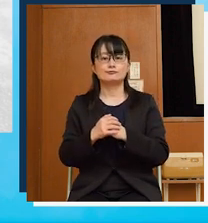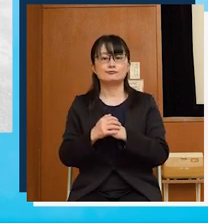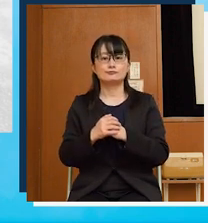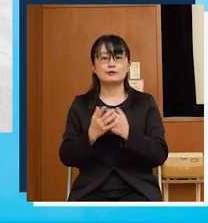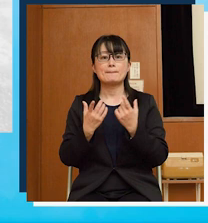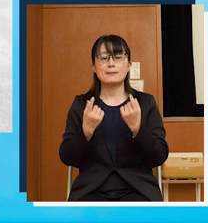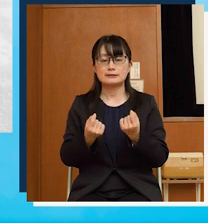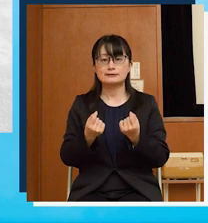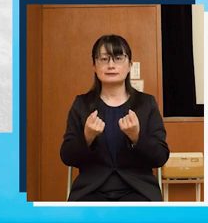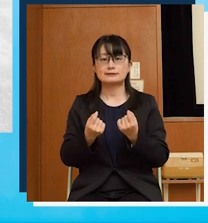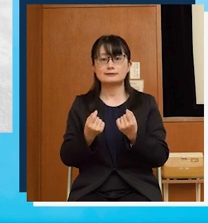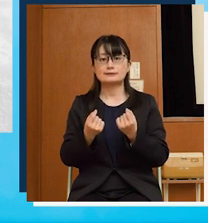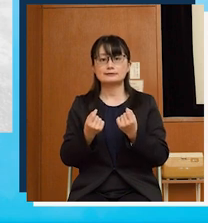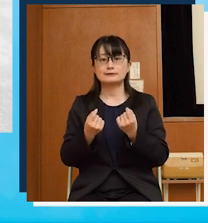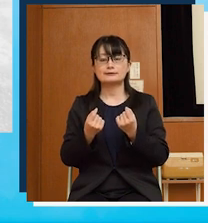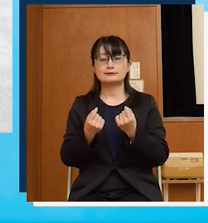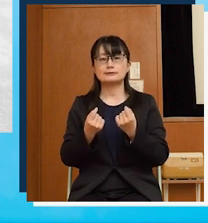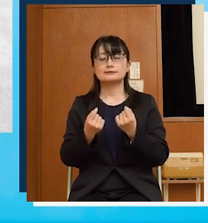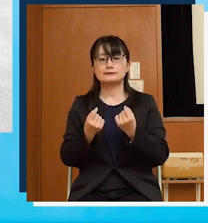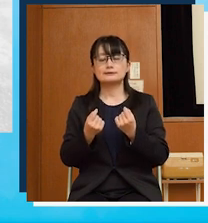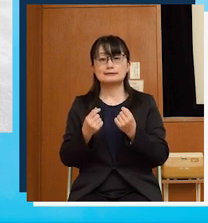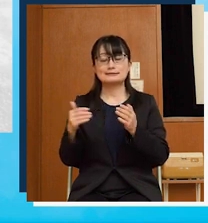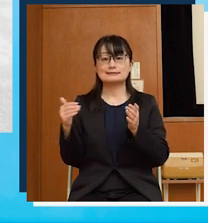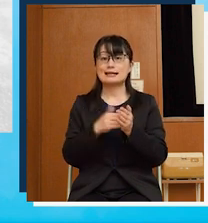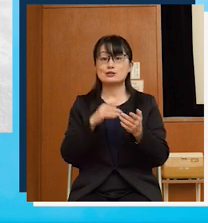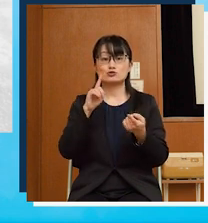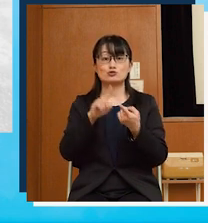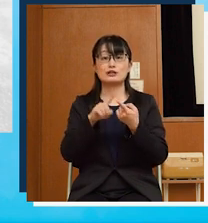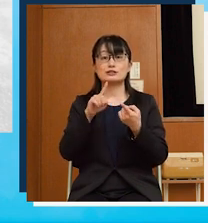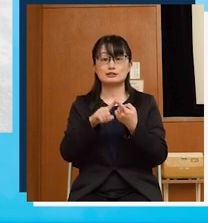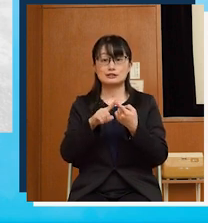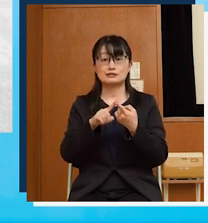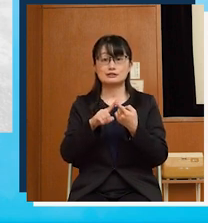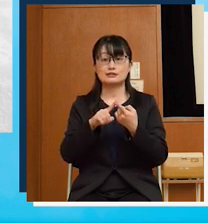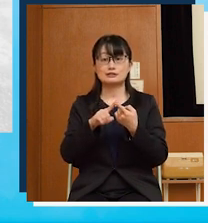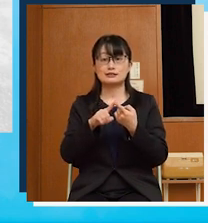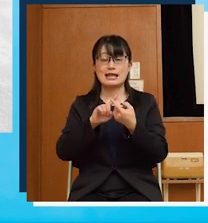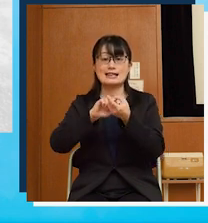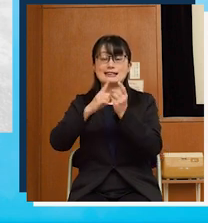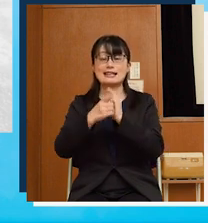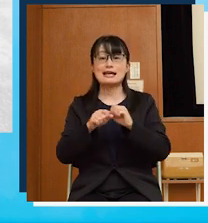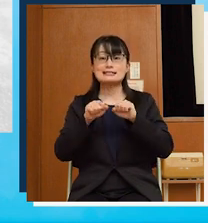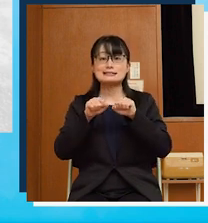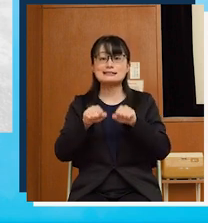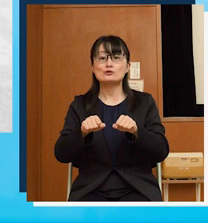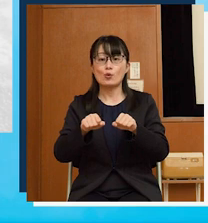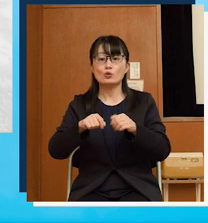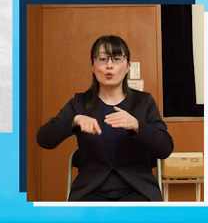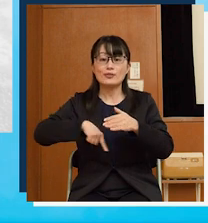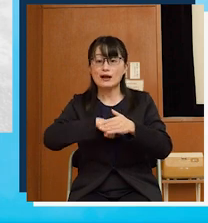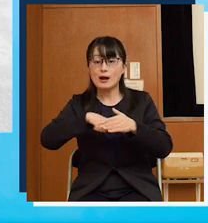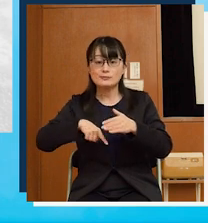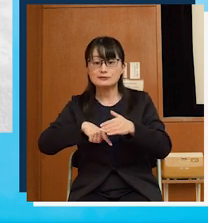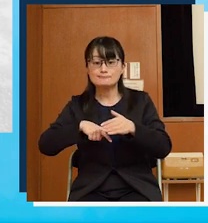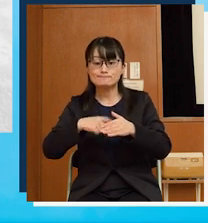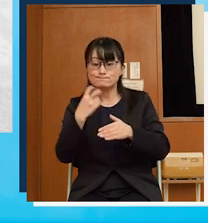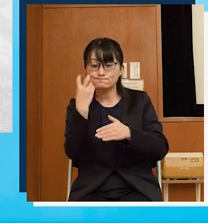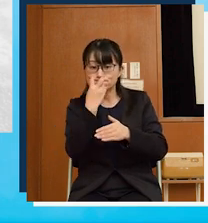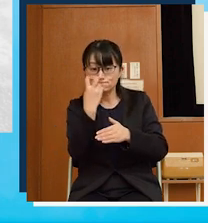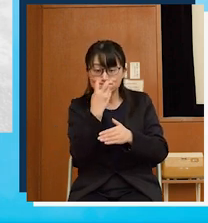え認めちゃった最終的に大シクについても全然中身に入らずにです